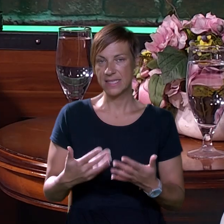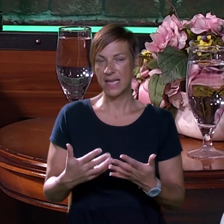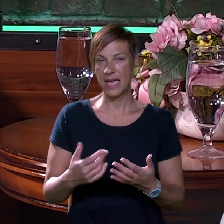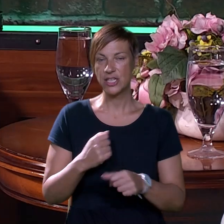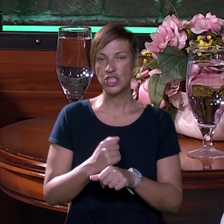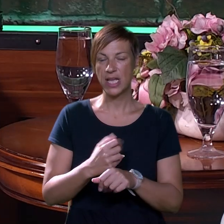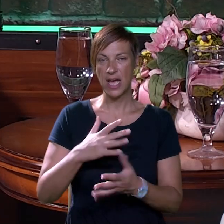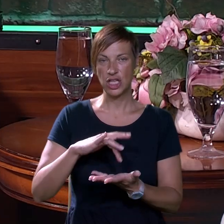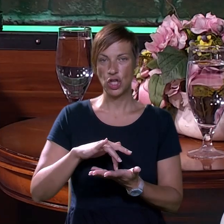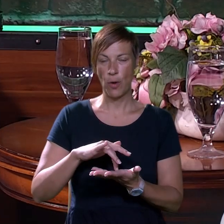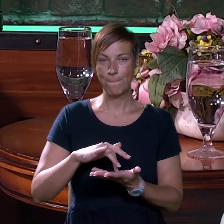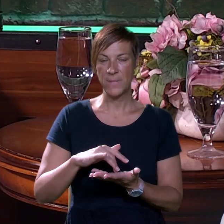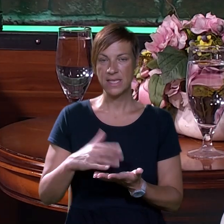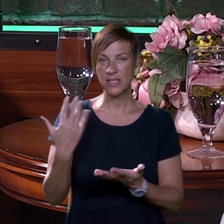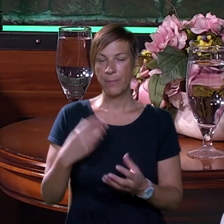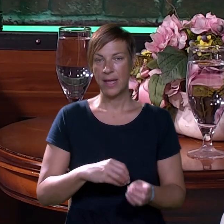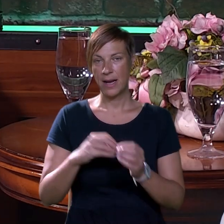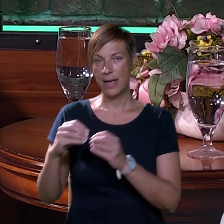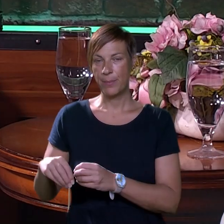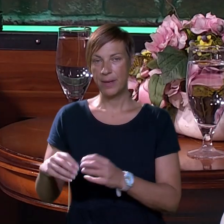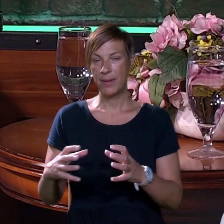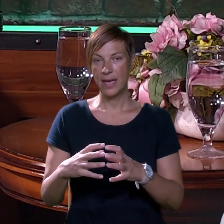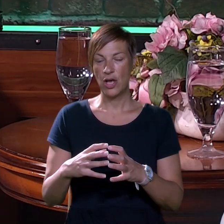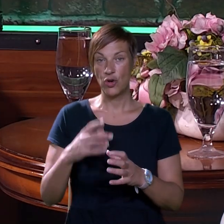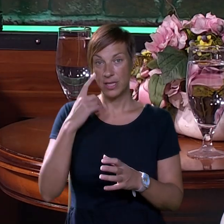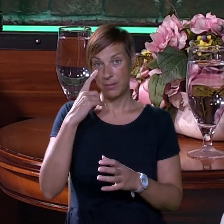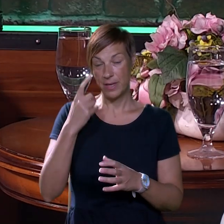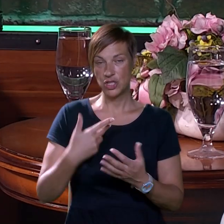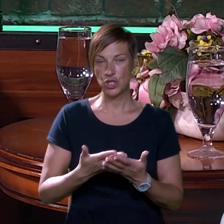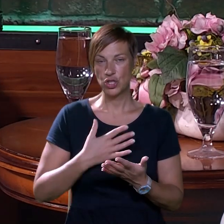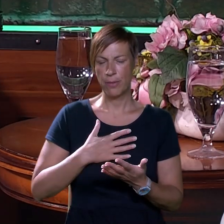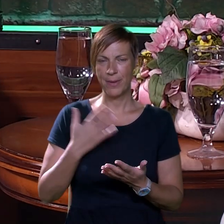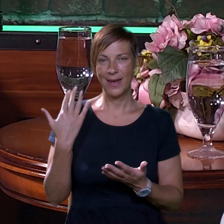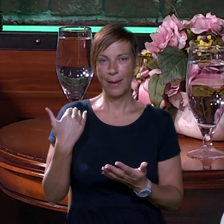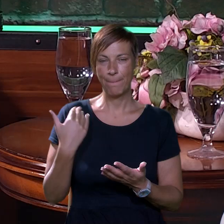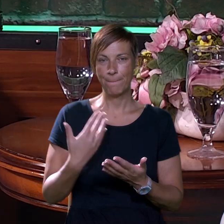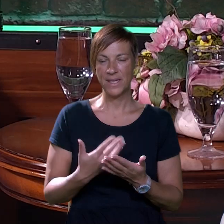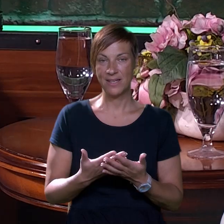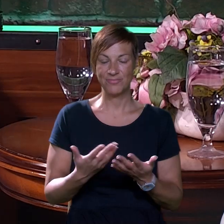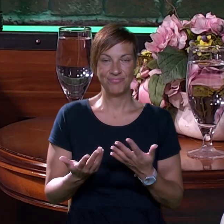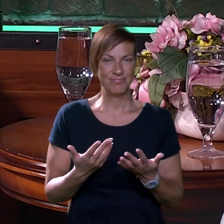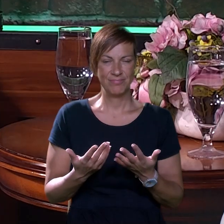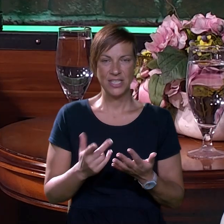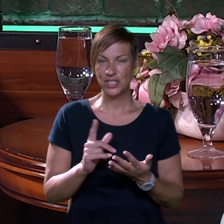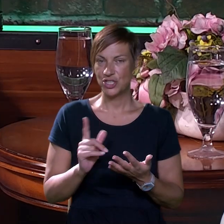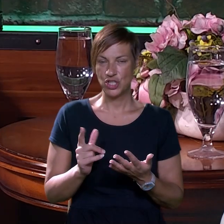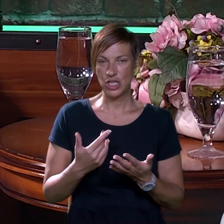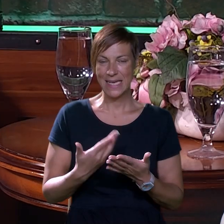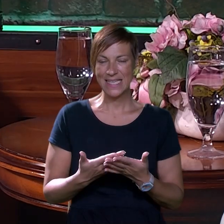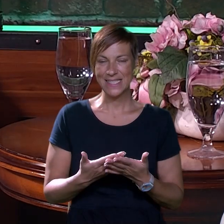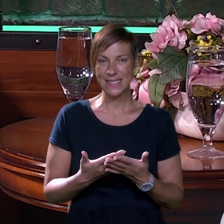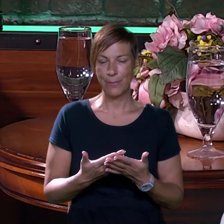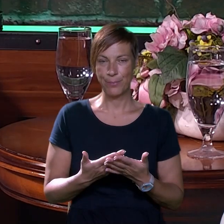lakše kao radno mjesto i bila prebačena na odjel oftalmologije, što je meni bilo ono nešto što uopće